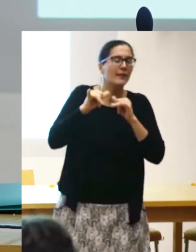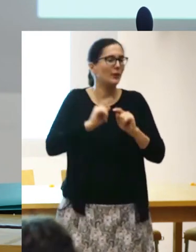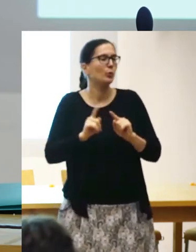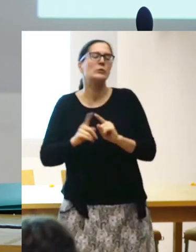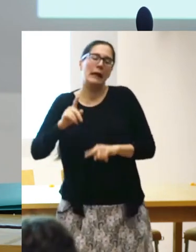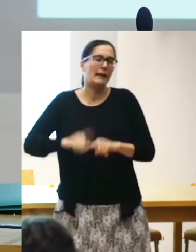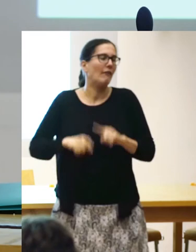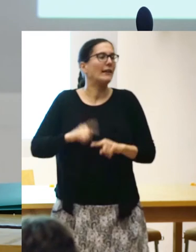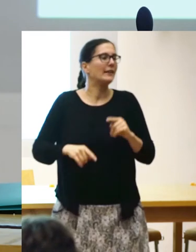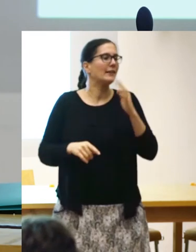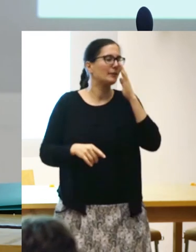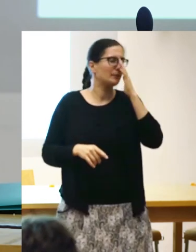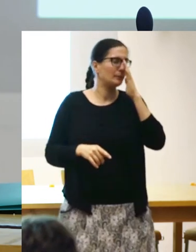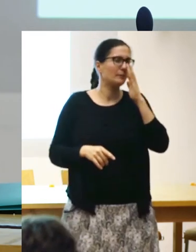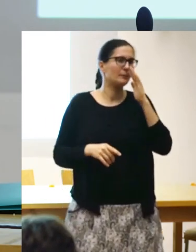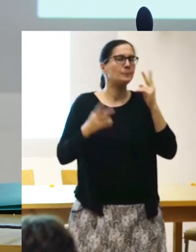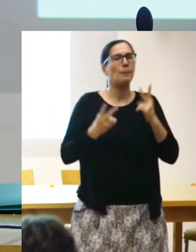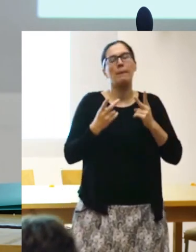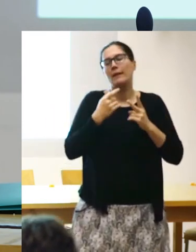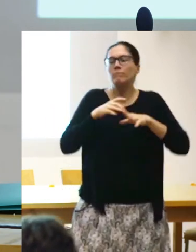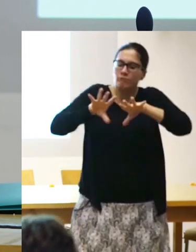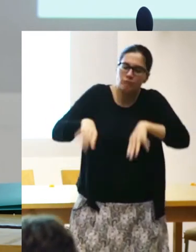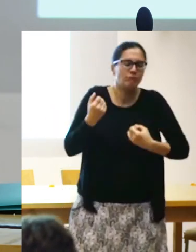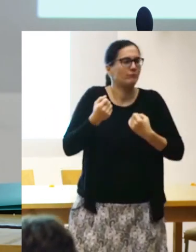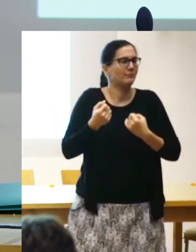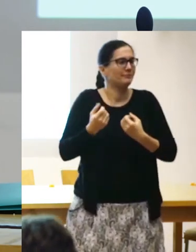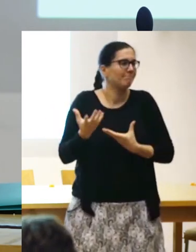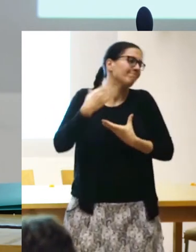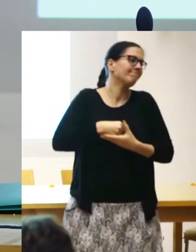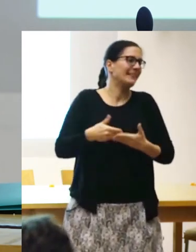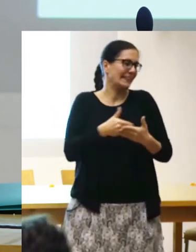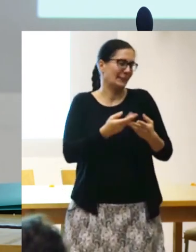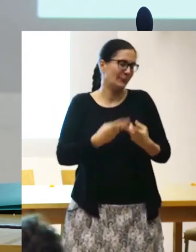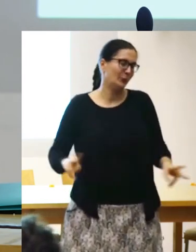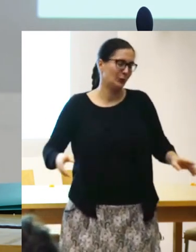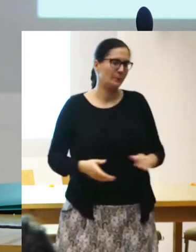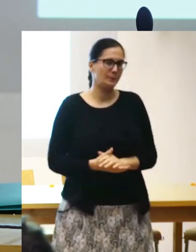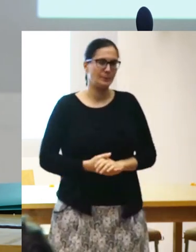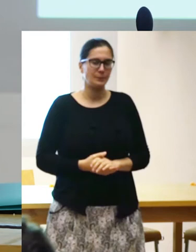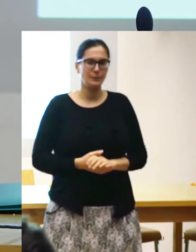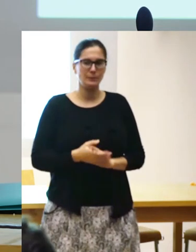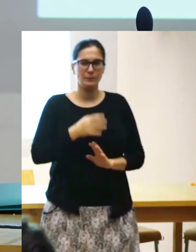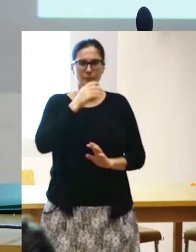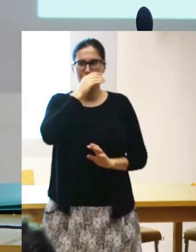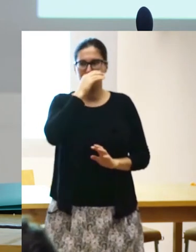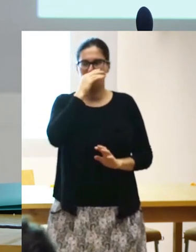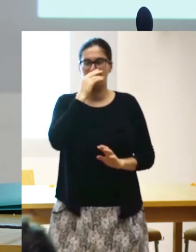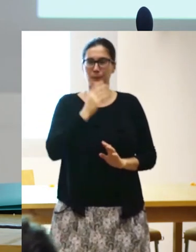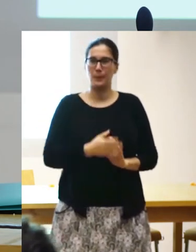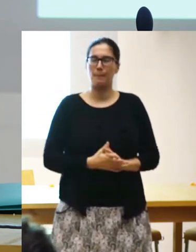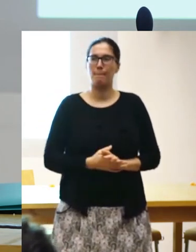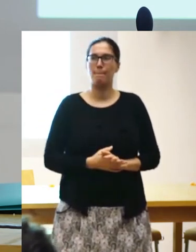projev, a nějak se to snažíme akceptovat a tímto způsobem k tomu přistoupit. No a k tomu je